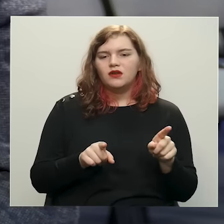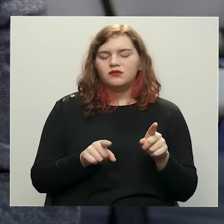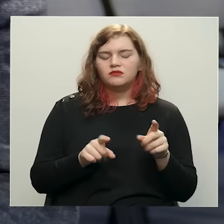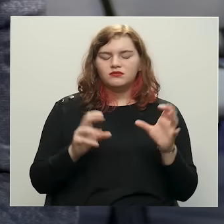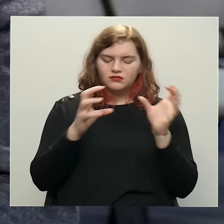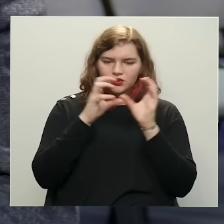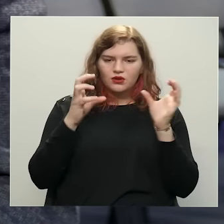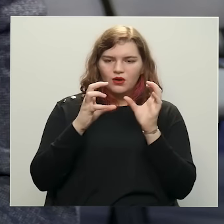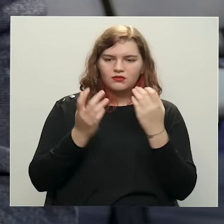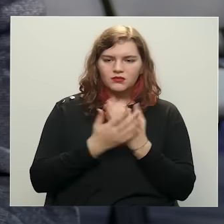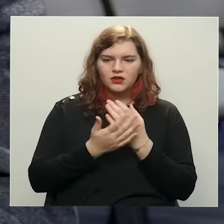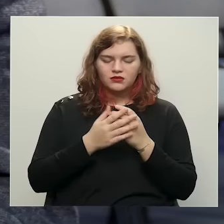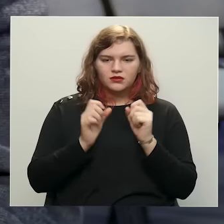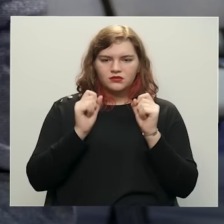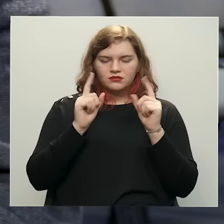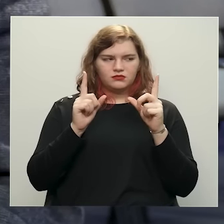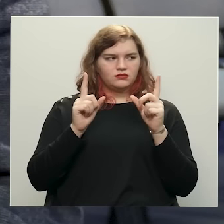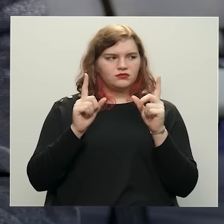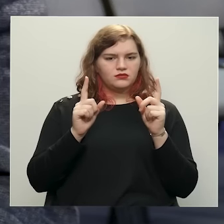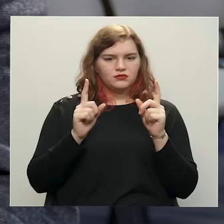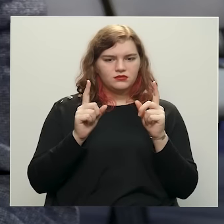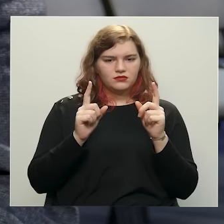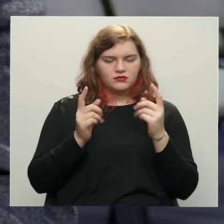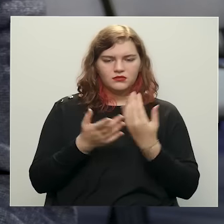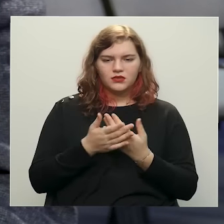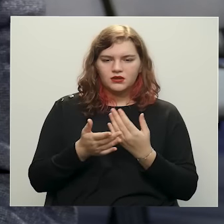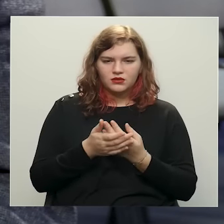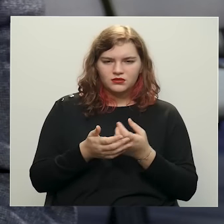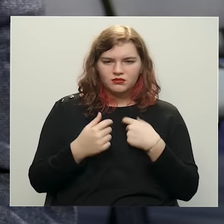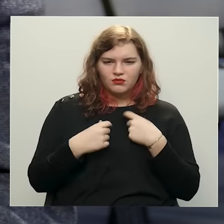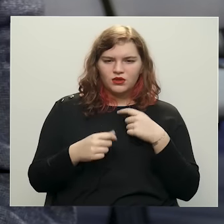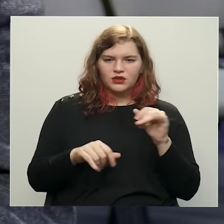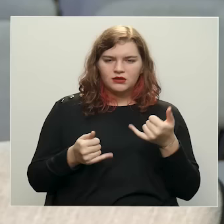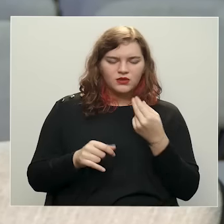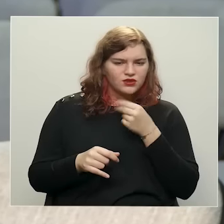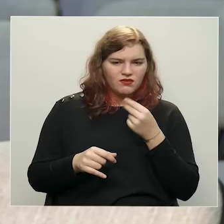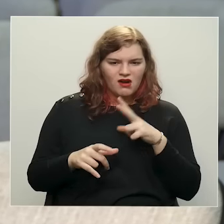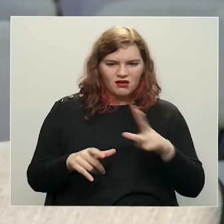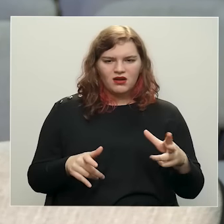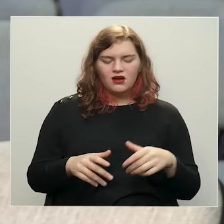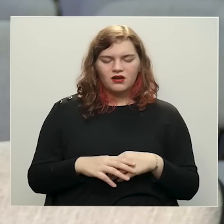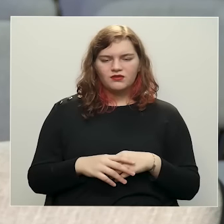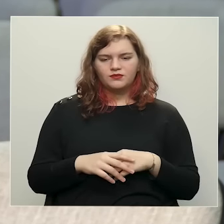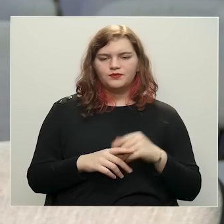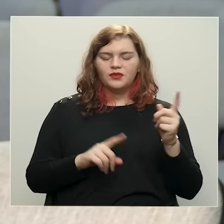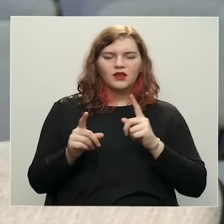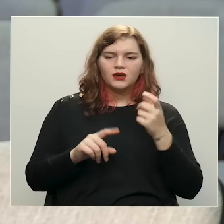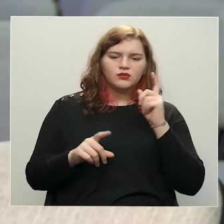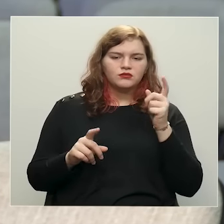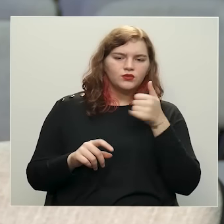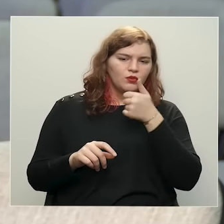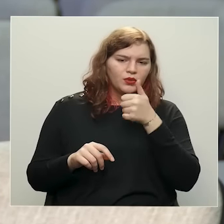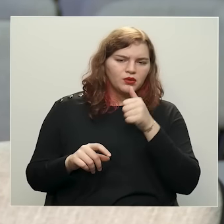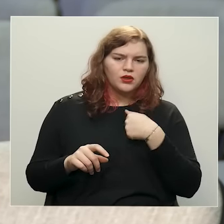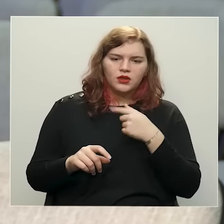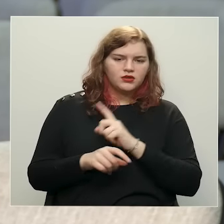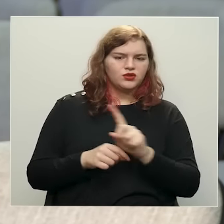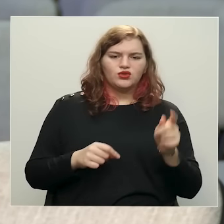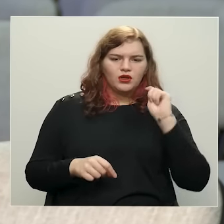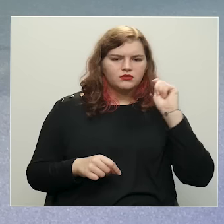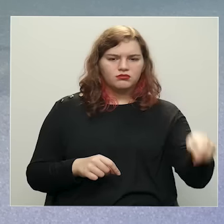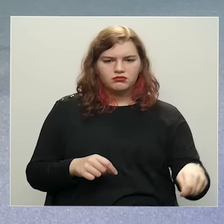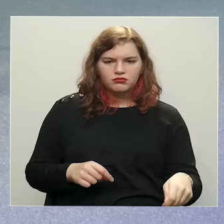un șoc să mă trezească că se poate întâmpla ceva mai grav. Dar când nu erați băut, erați